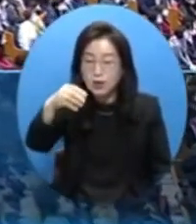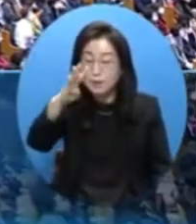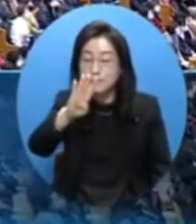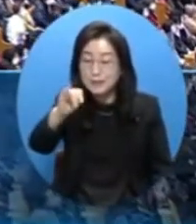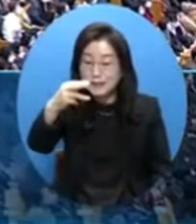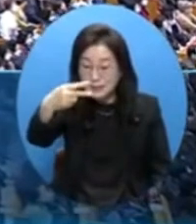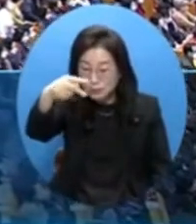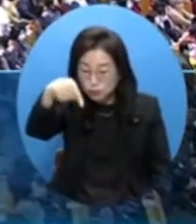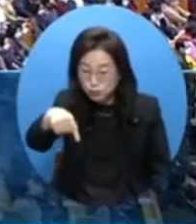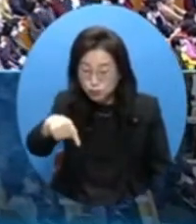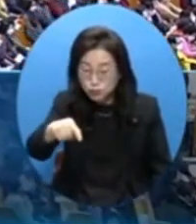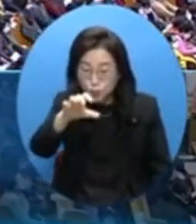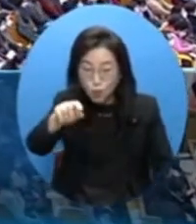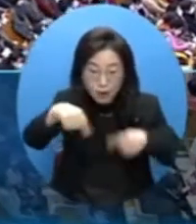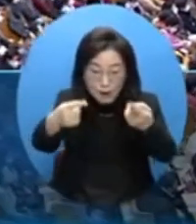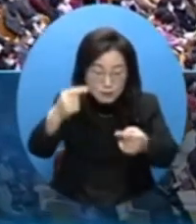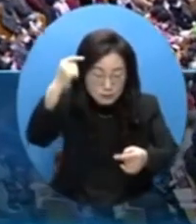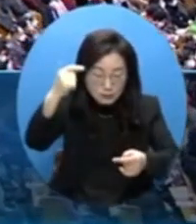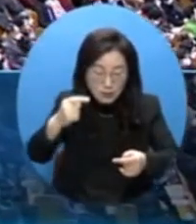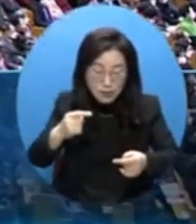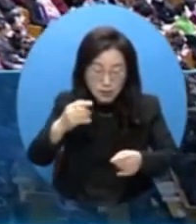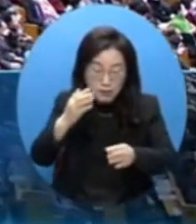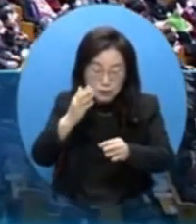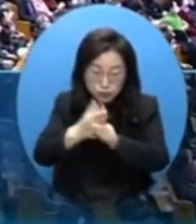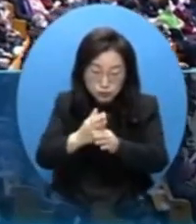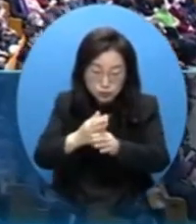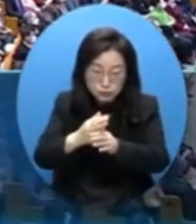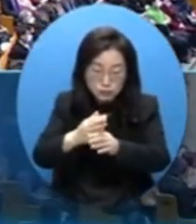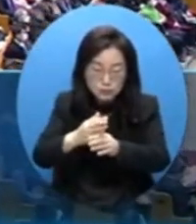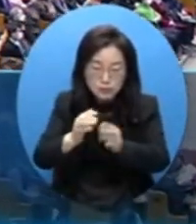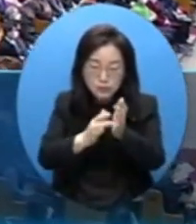가고자 했을 때 예수의 영이 허락하지 아니하시는지라